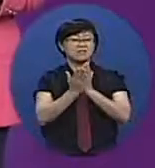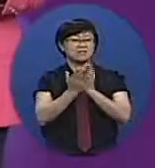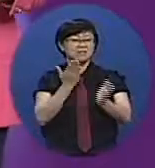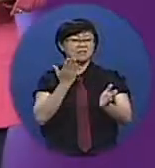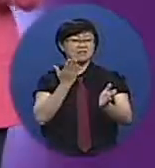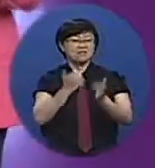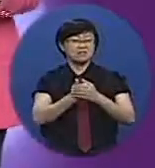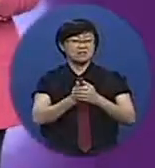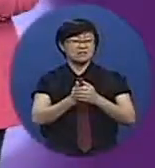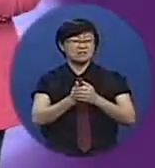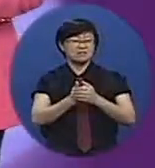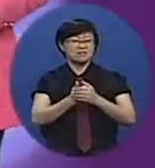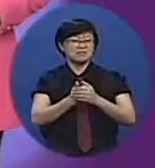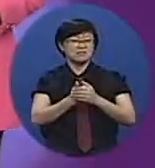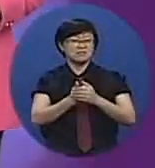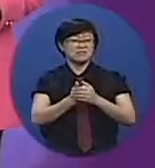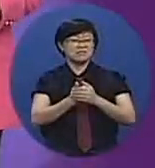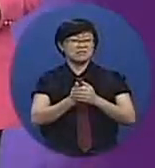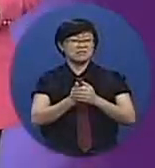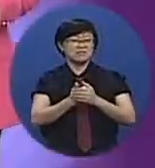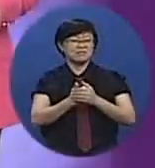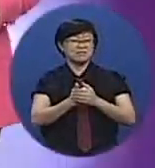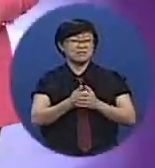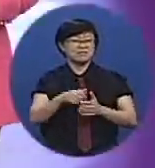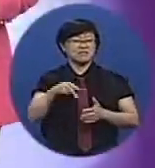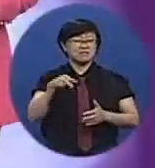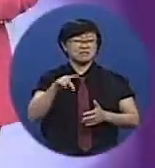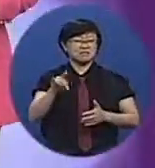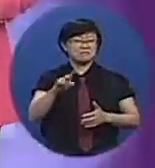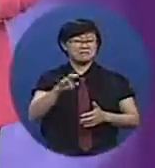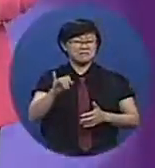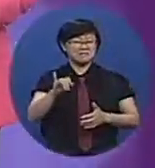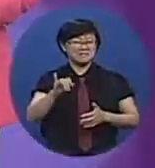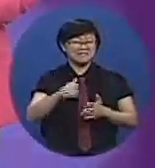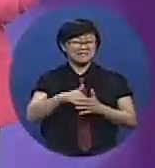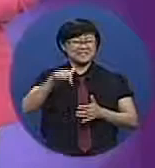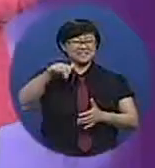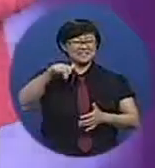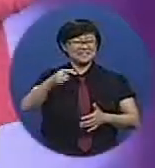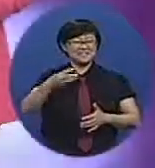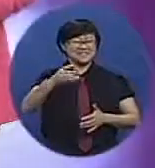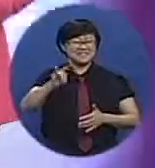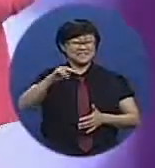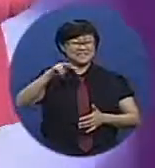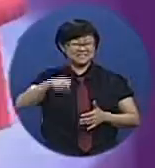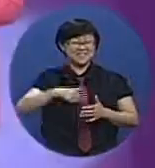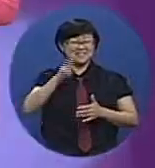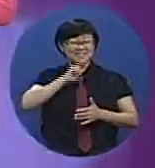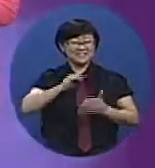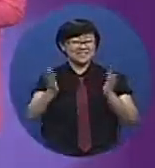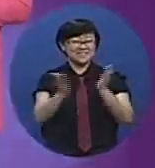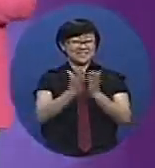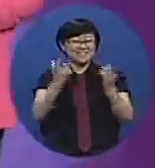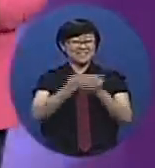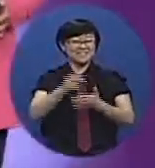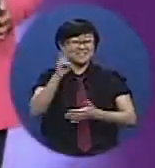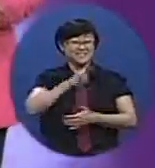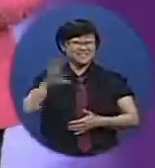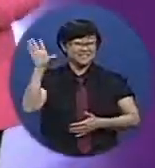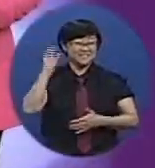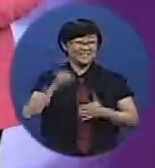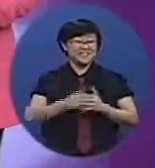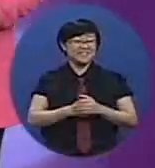같아요. 약간 수준이 높으시네요. 세미크라시 그런 게 맞는 것 같아요. 우리 어머니 멋쟁이. 네. 일단 들어볼까요?